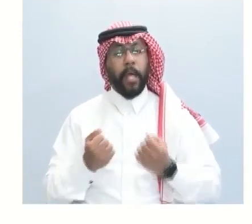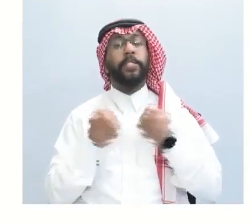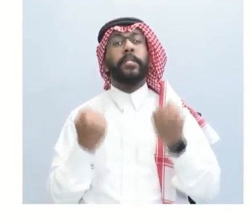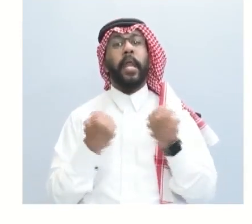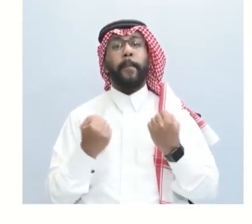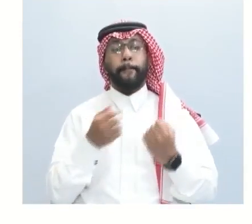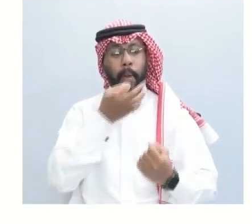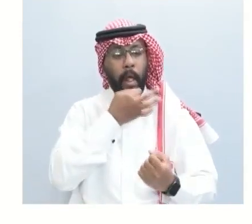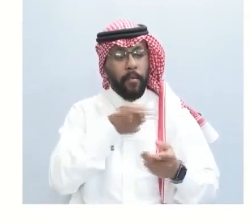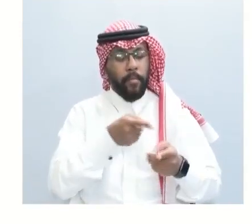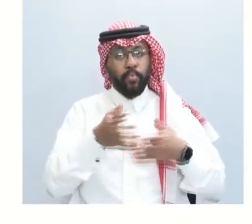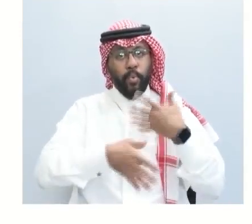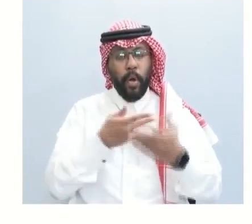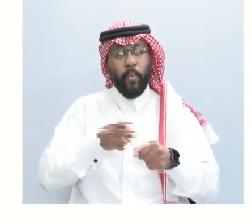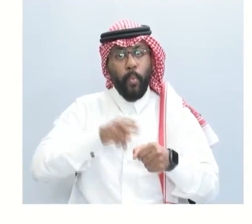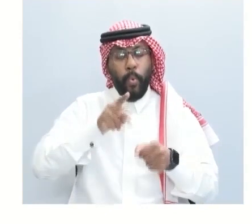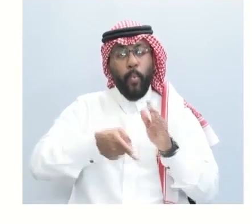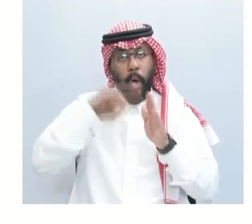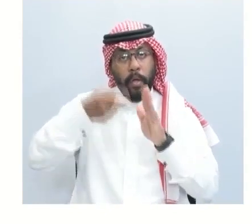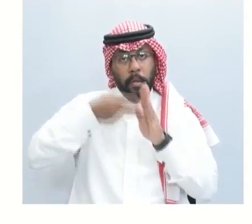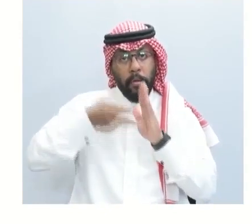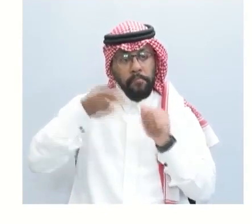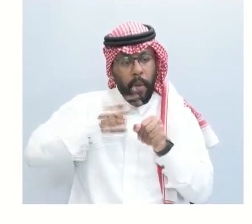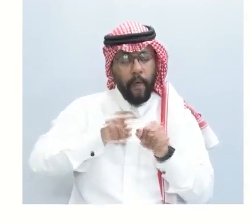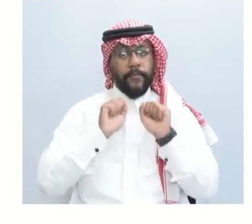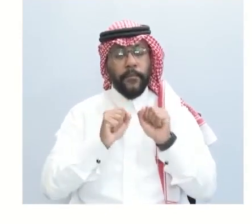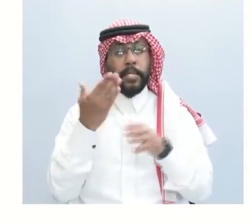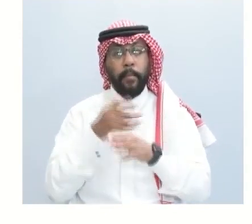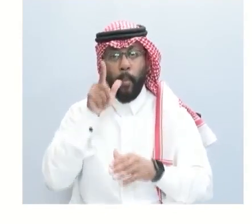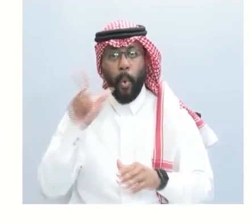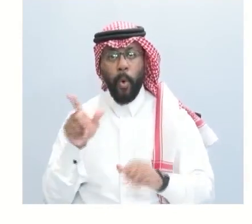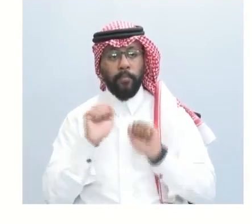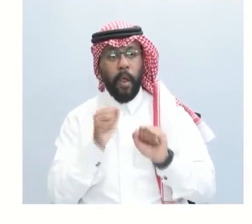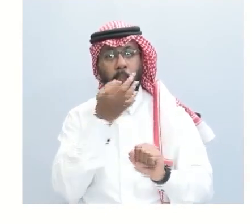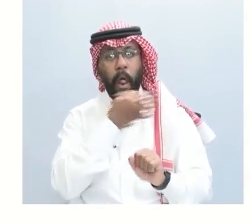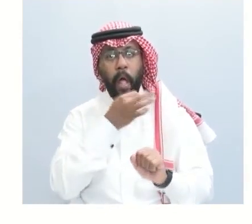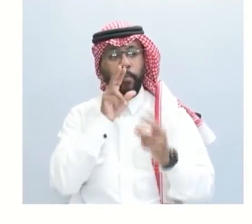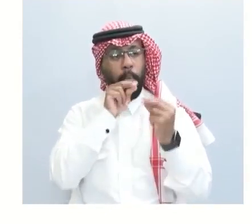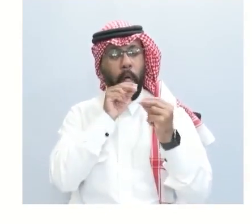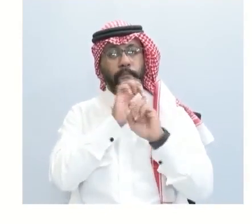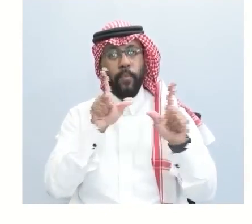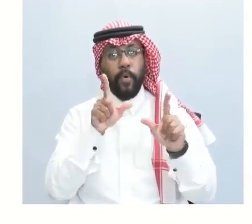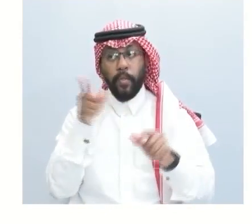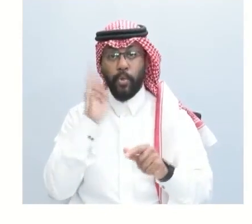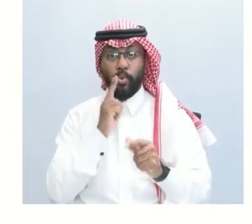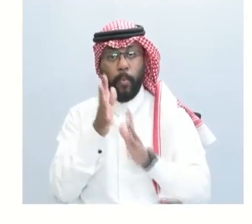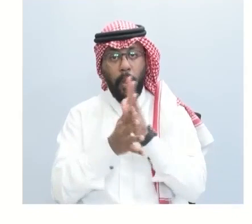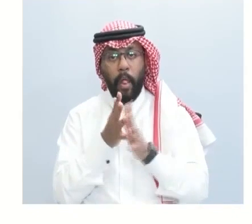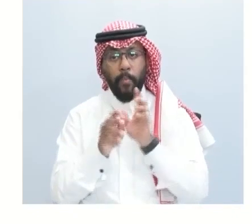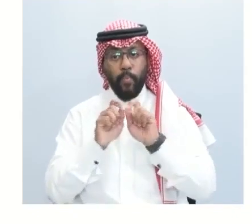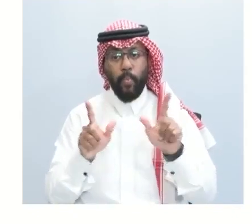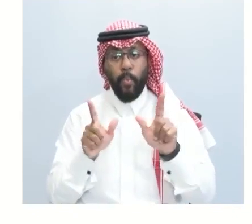القاء تدرب على القائه وتاكد تاكد من سلامه ضبط اواخر كلماته ثم القه امام